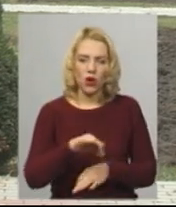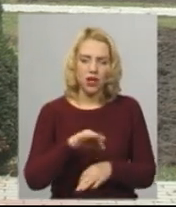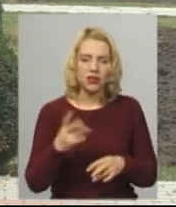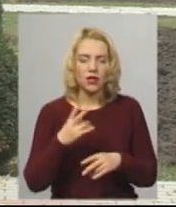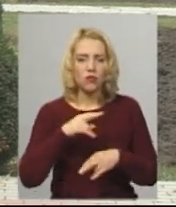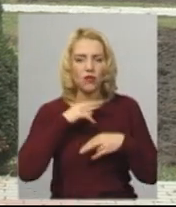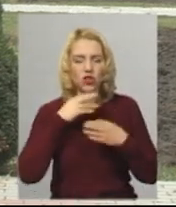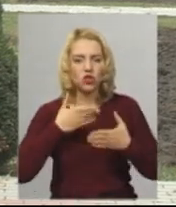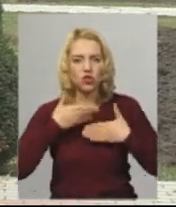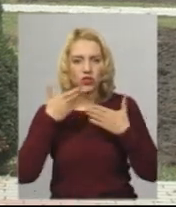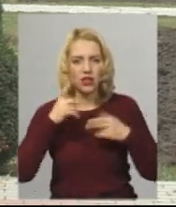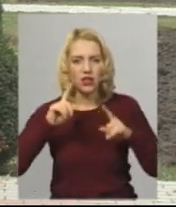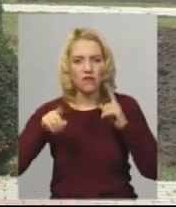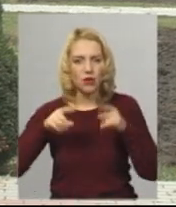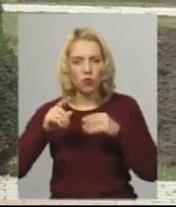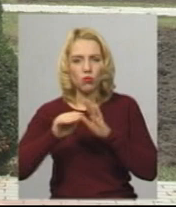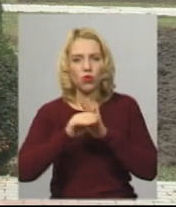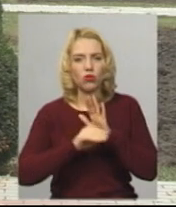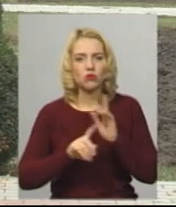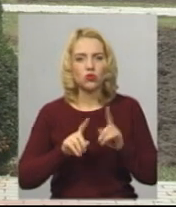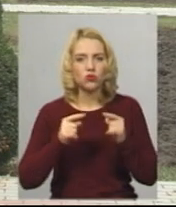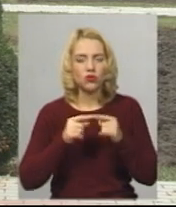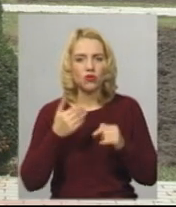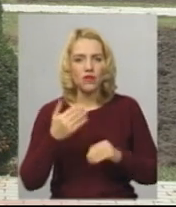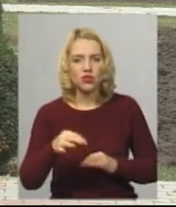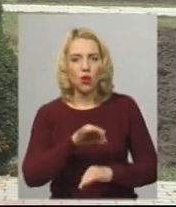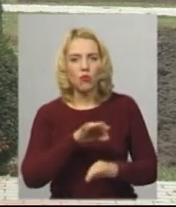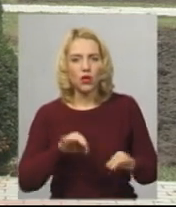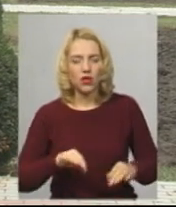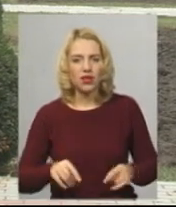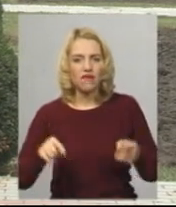вимоги, програму, щоб точно ваші проекти відповідали